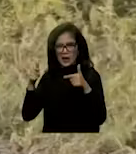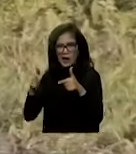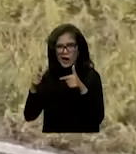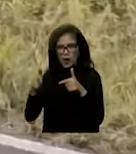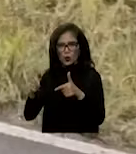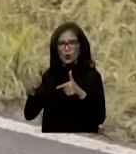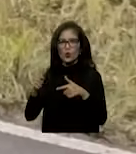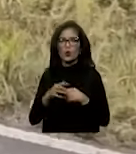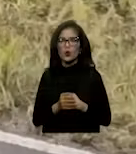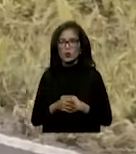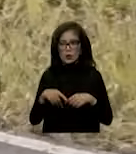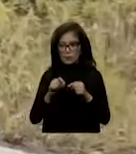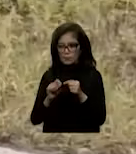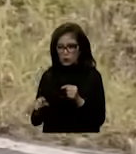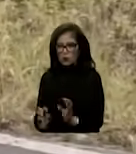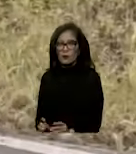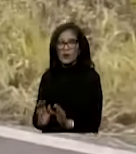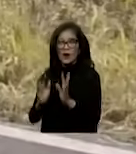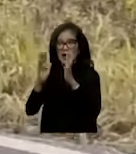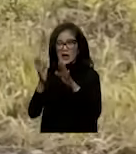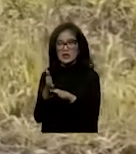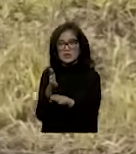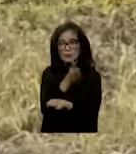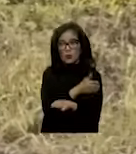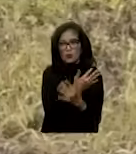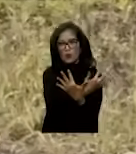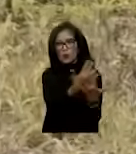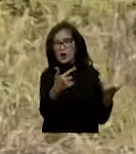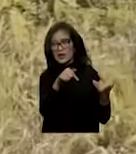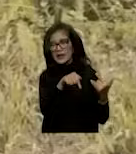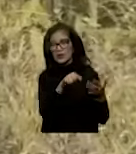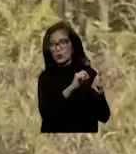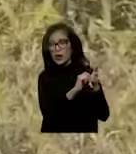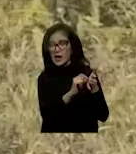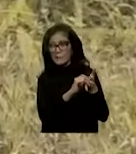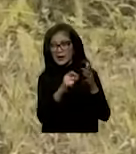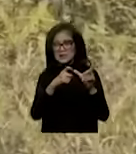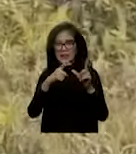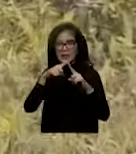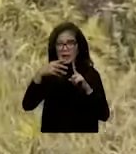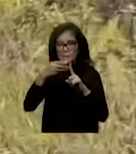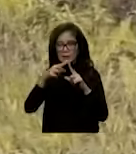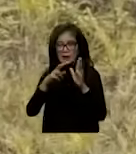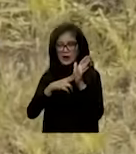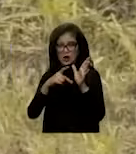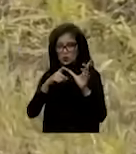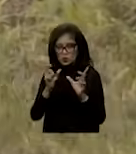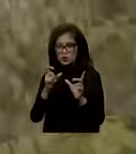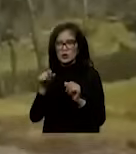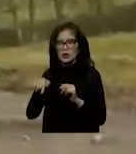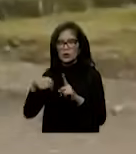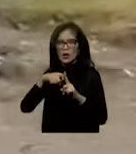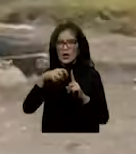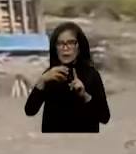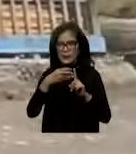Kodab 35 Bintang Timur menembak mati warga sipil, Senus Lepitalen di Distrik Borme, Kabupaten Pegunungan Bintang pada awal bulan Juni lalu.